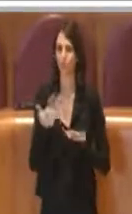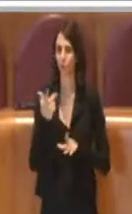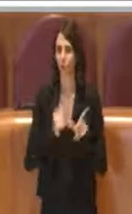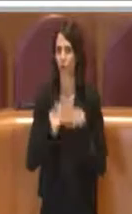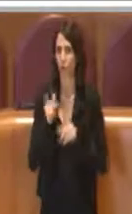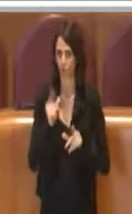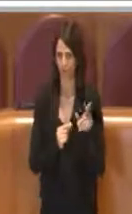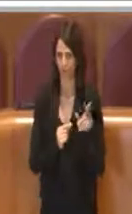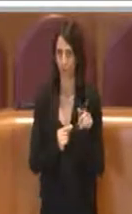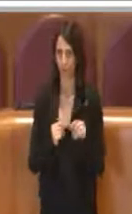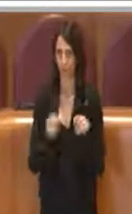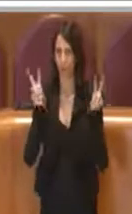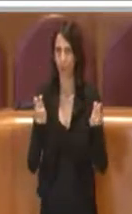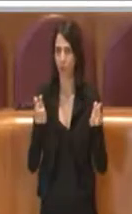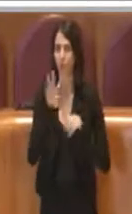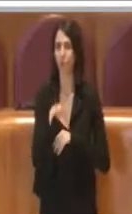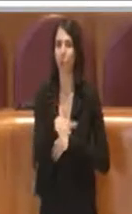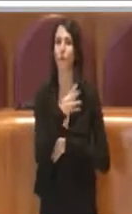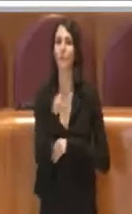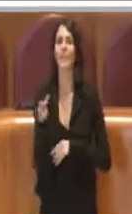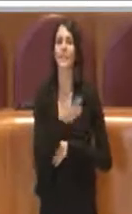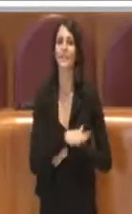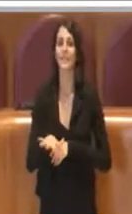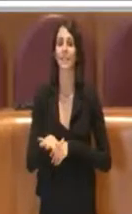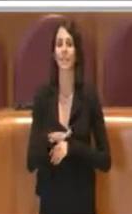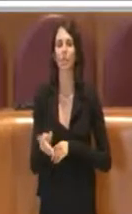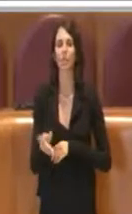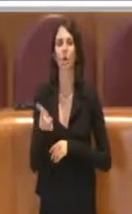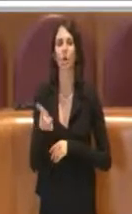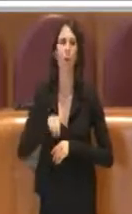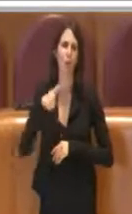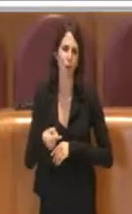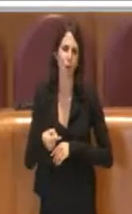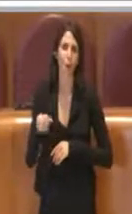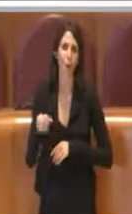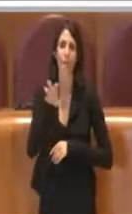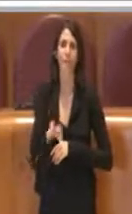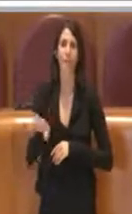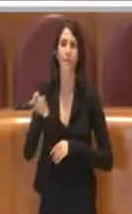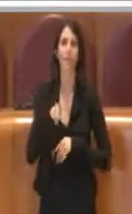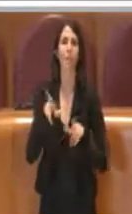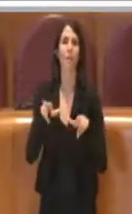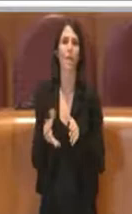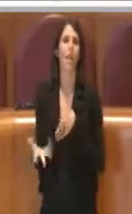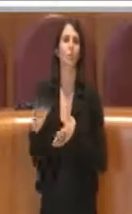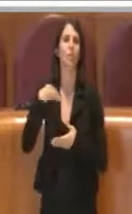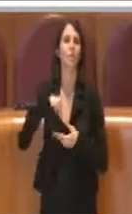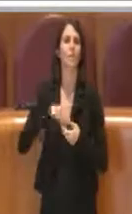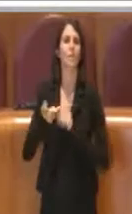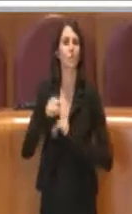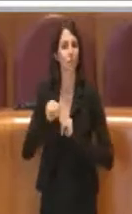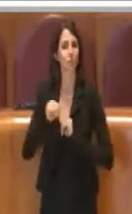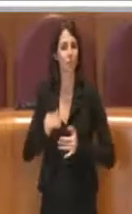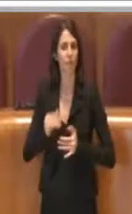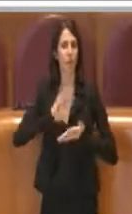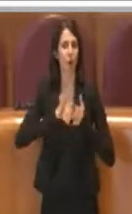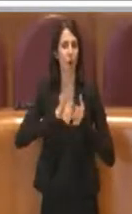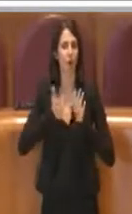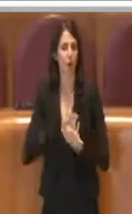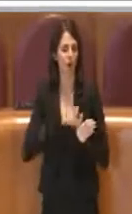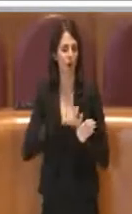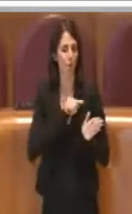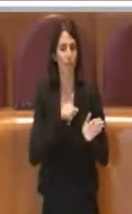sui piani di zona, e poi è stata coinvolta anche la regione, perché comunque sia tutte queste convenzioni sono